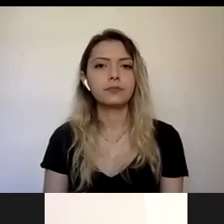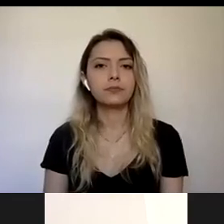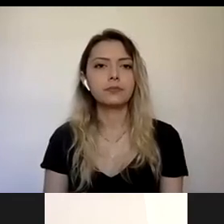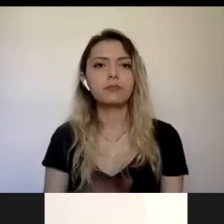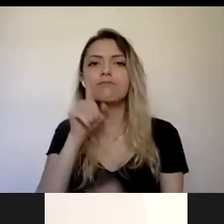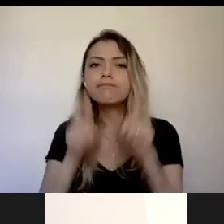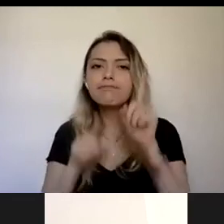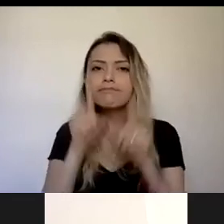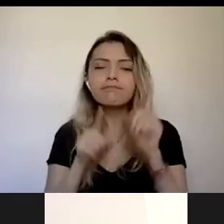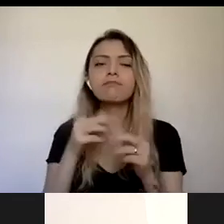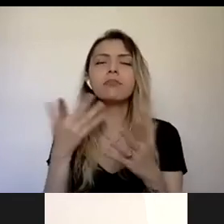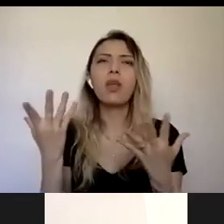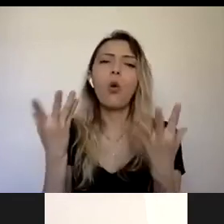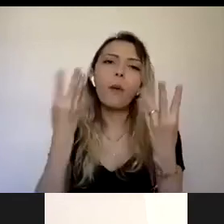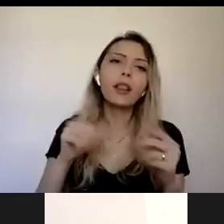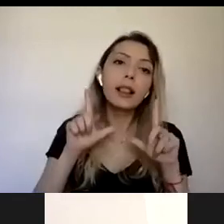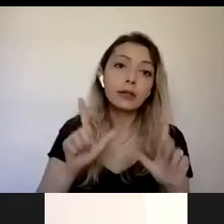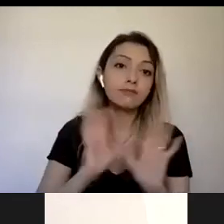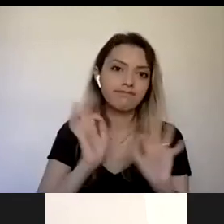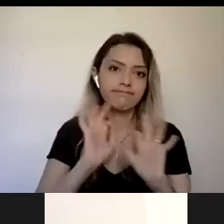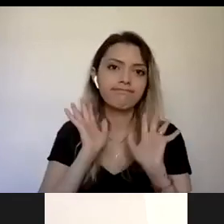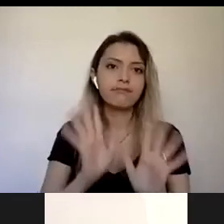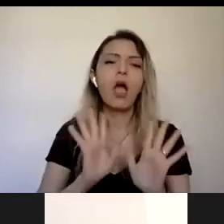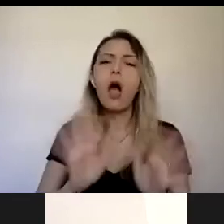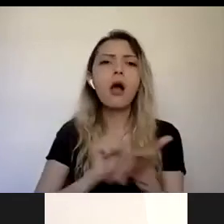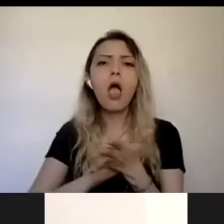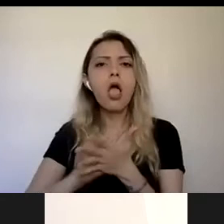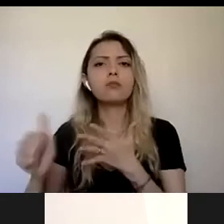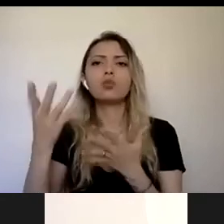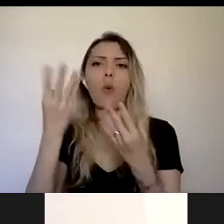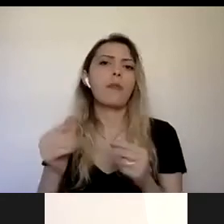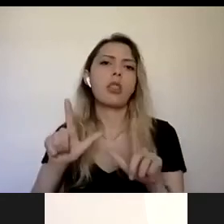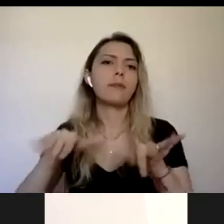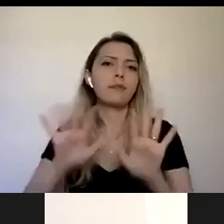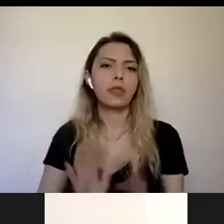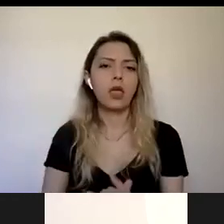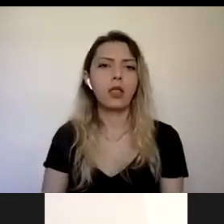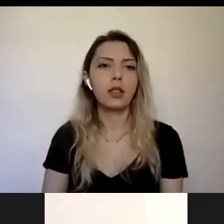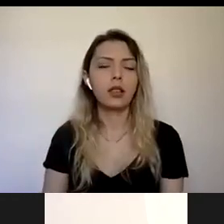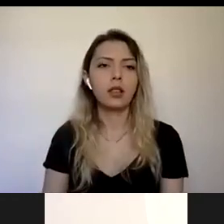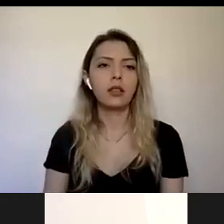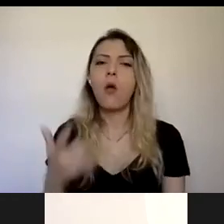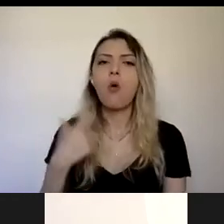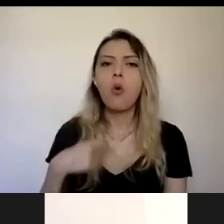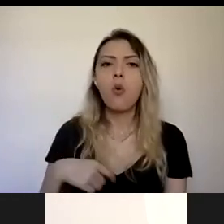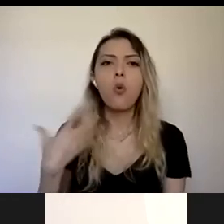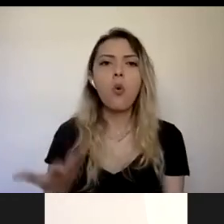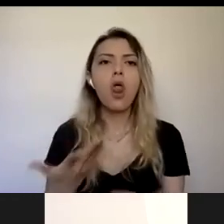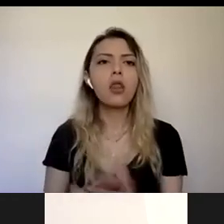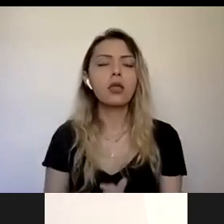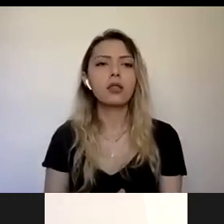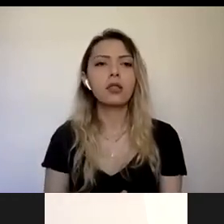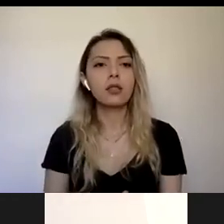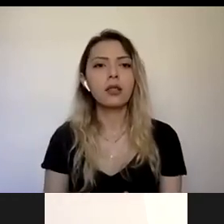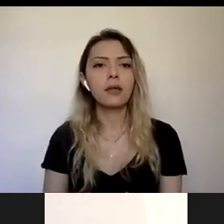Bazılarının olması gerekir tabii ki. Fakat hepsinin olması gerekmiyor. Zaten özellikle yapısal